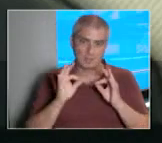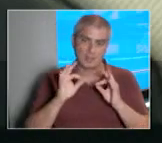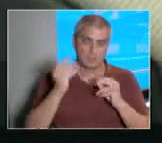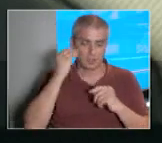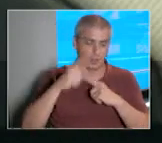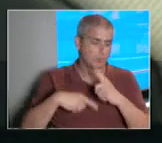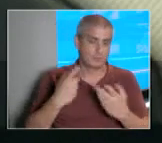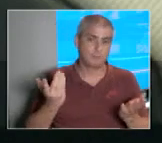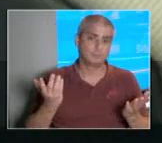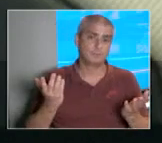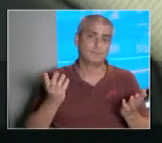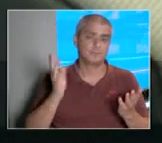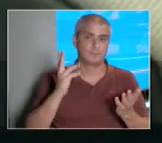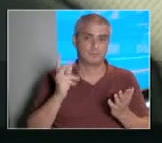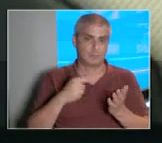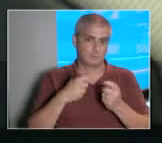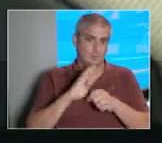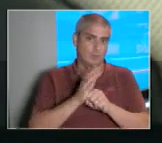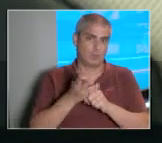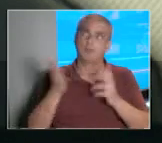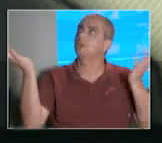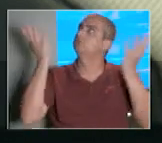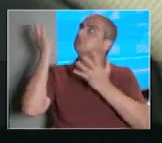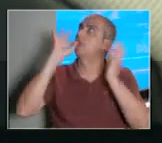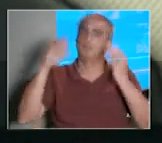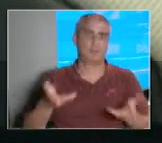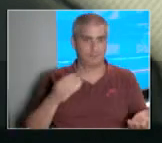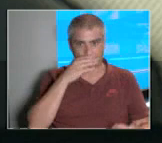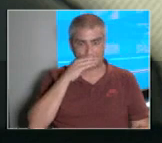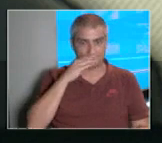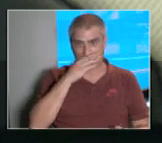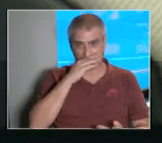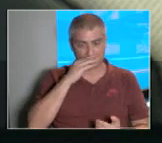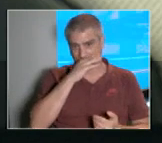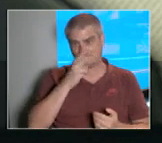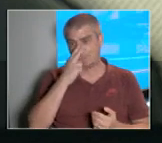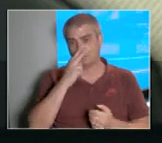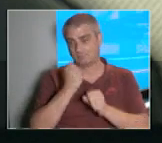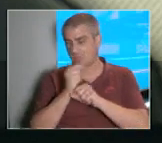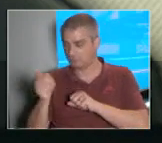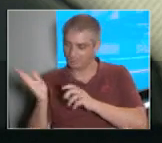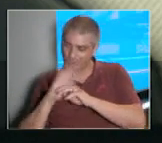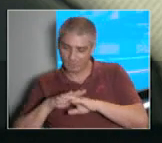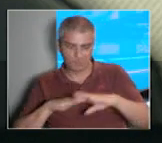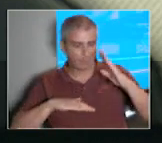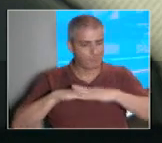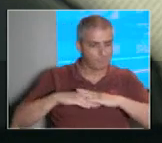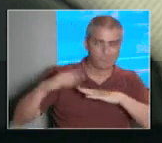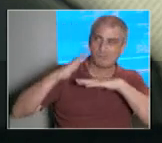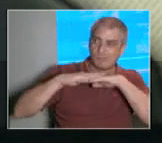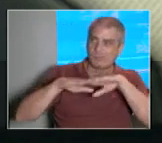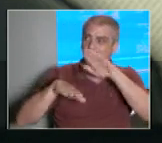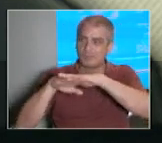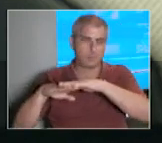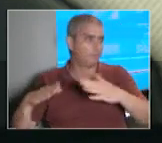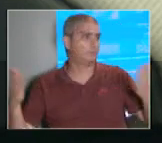תחילת שנת הלימודים רגיל, כאשר הקורונה מרחפת מעלינו, כן? אבל מנסים, מנסים לעשות פה טלאי, שם טלאי, פה לעשות משהו, שם...